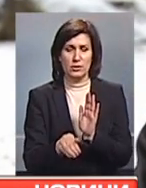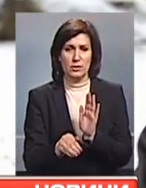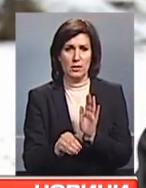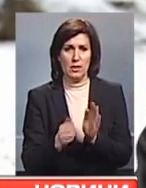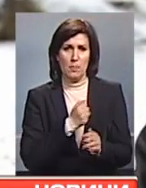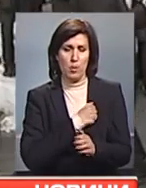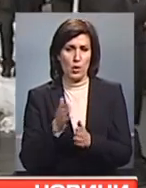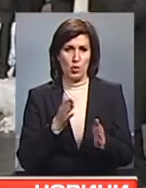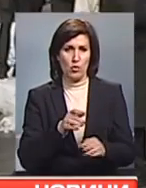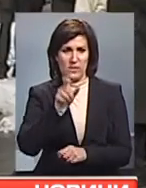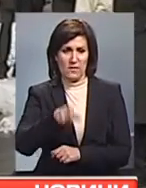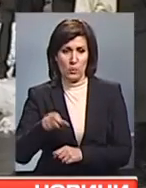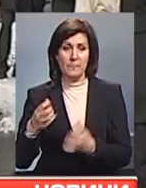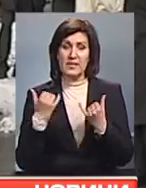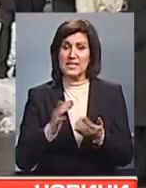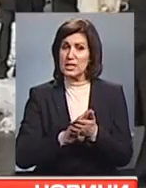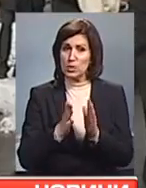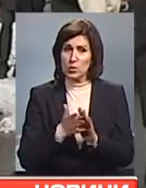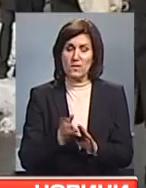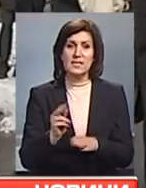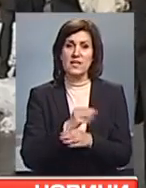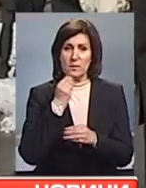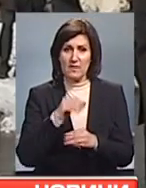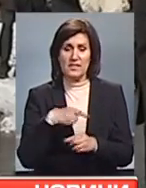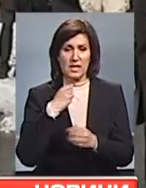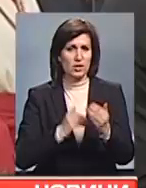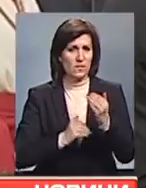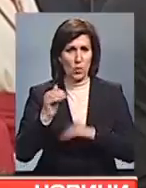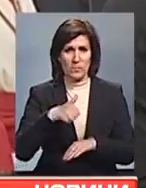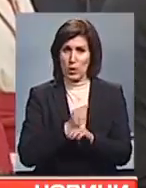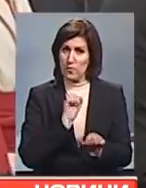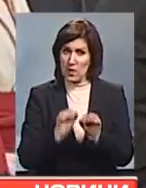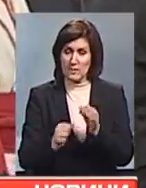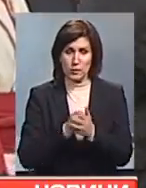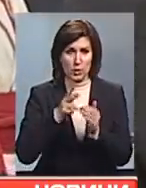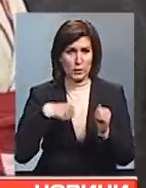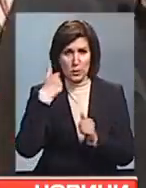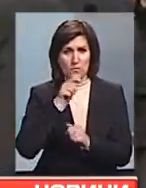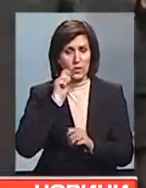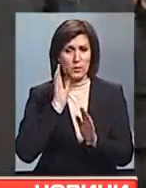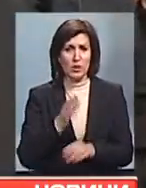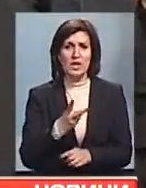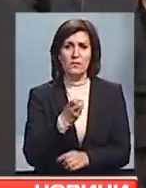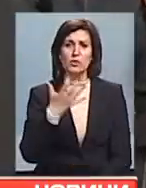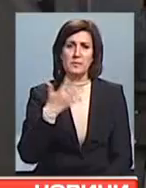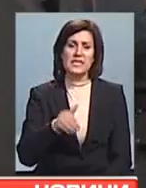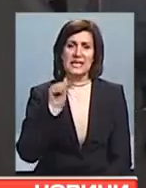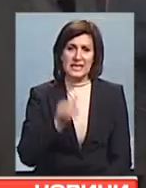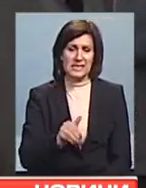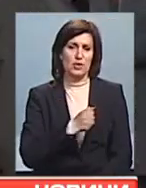боєготовних воїнів зараз ситуація виправляється каже верховний головнокомандувач до кінця року в Україні буде